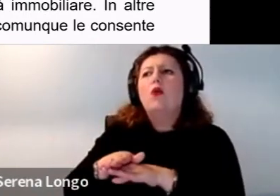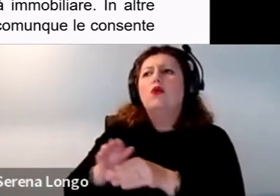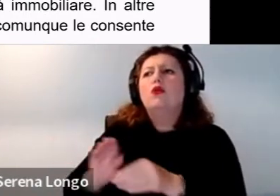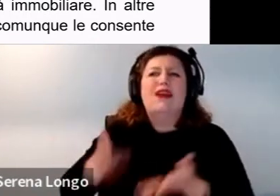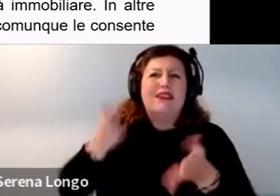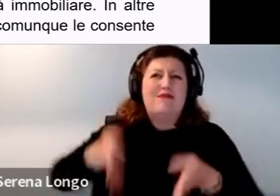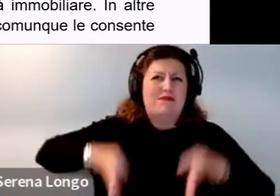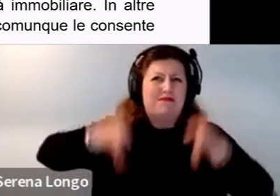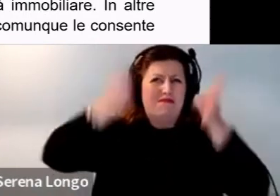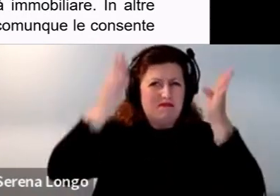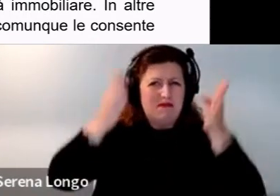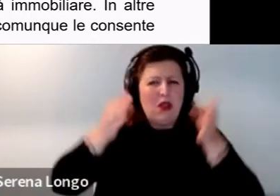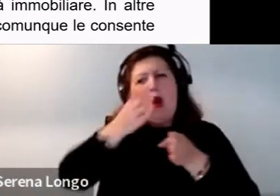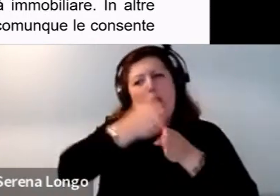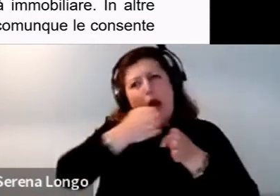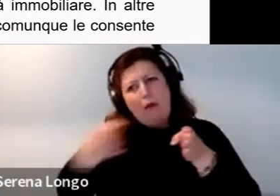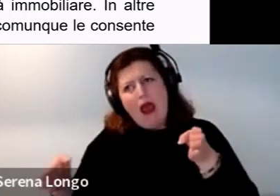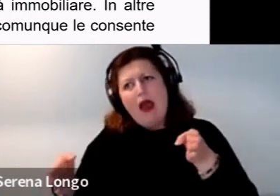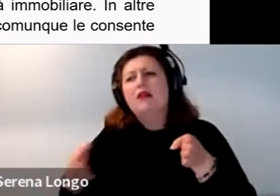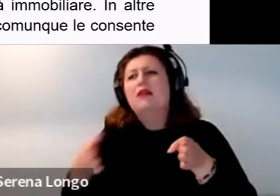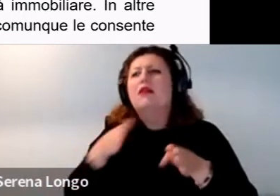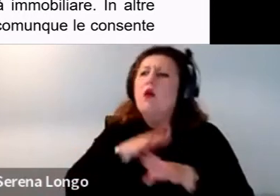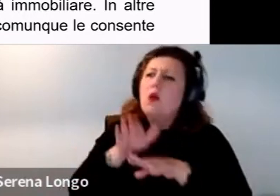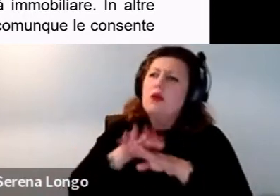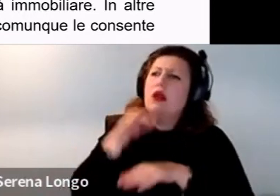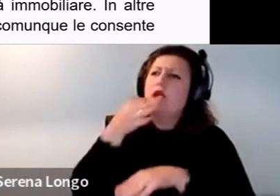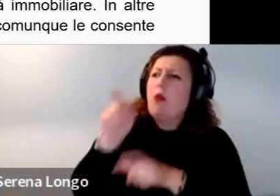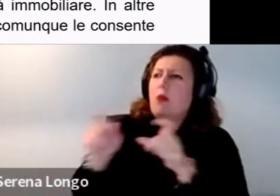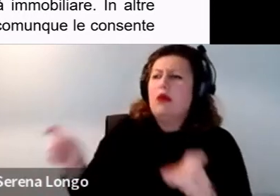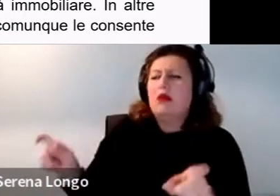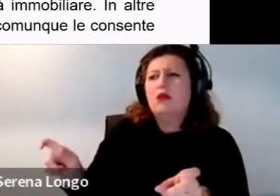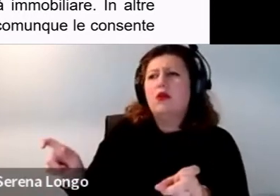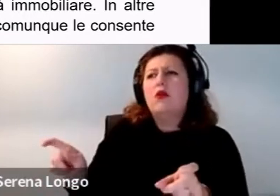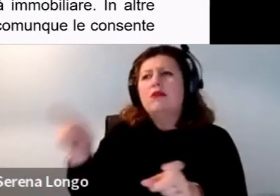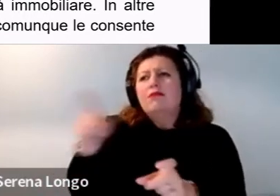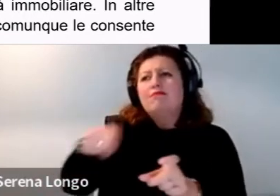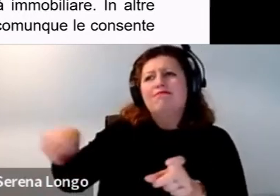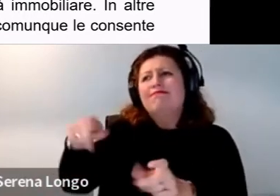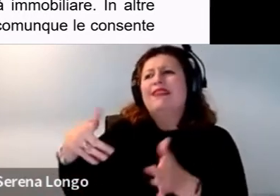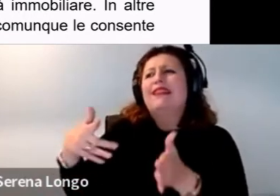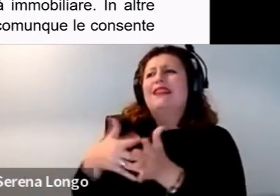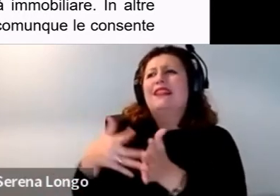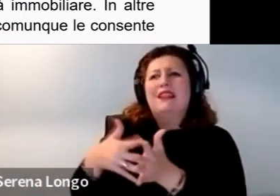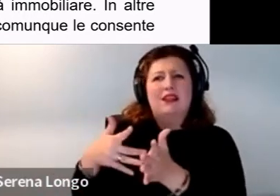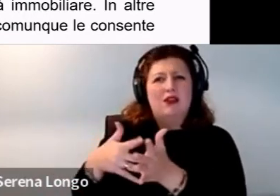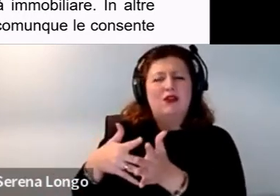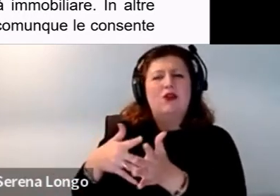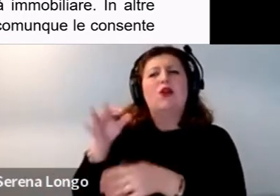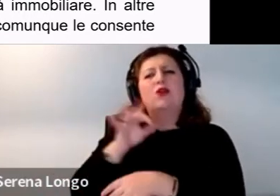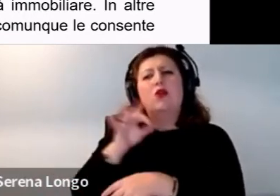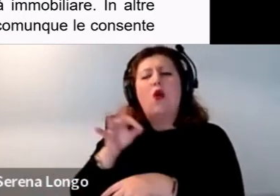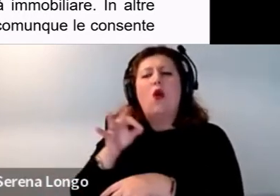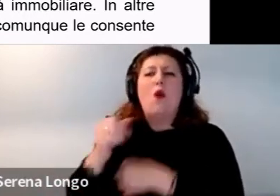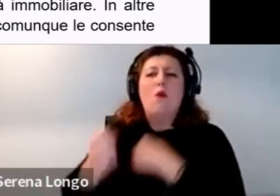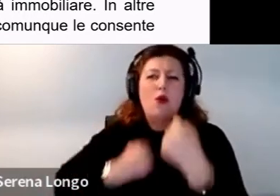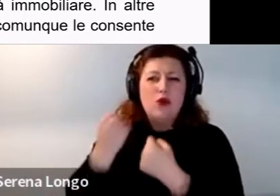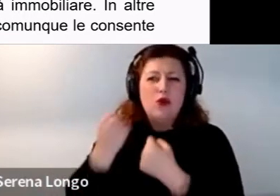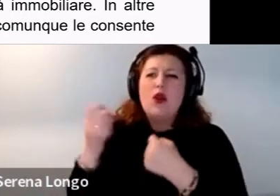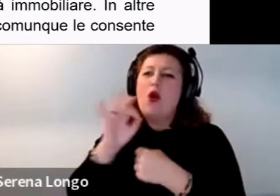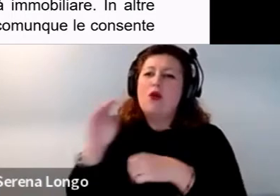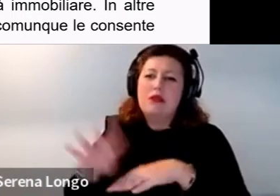lo stabile o una parte di esso, anche da parte di persone con ridotto o impedita capacità motoria